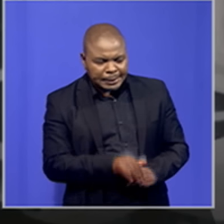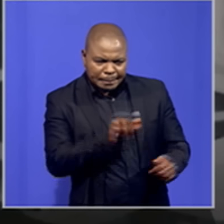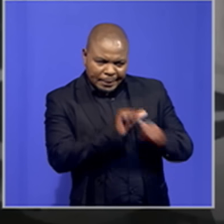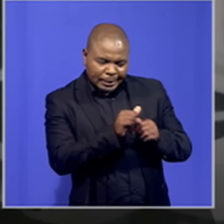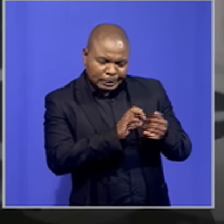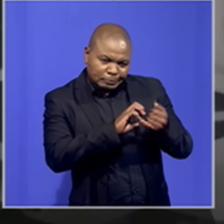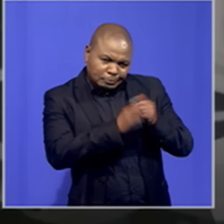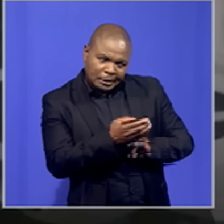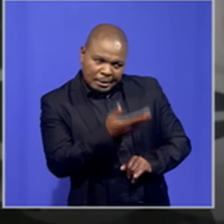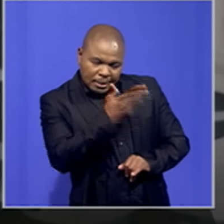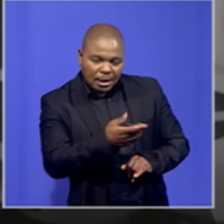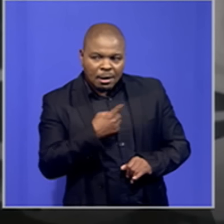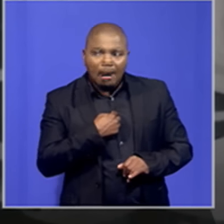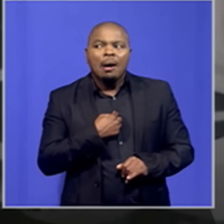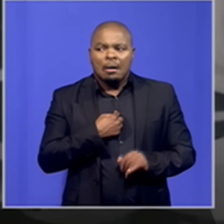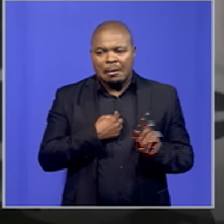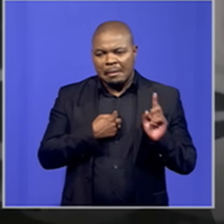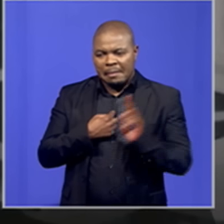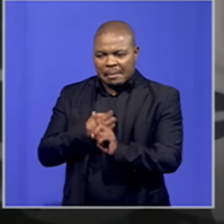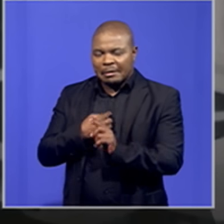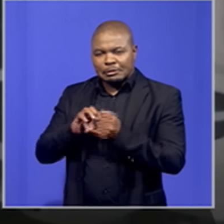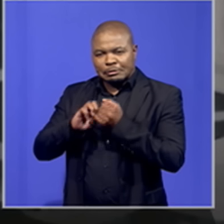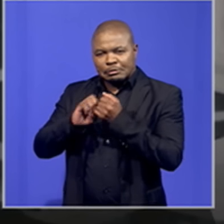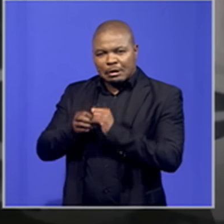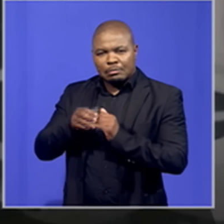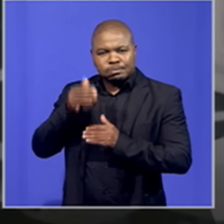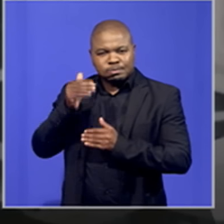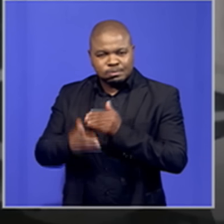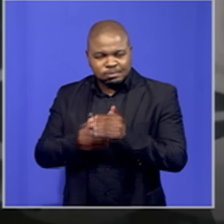lekeng be ba nteka ga